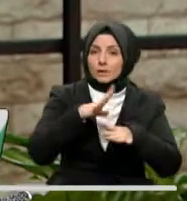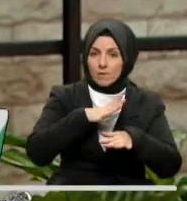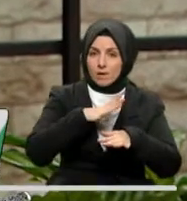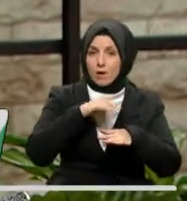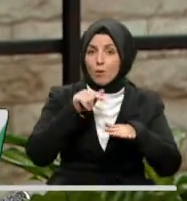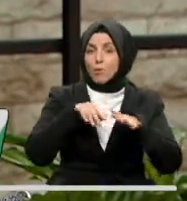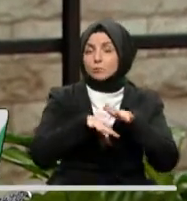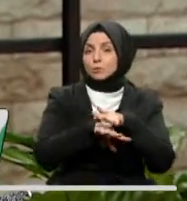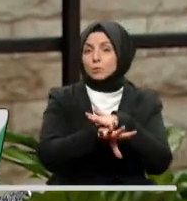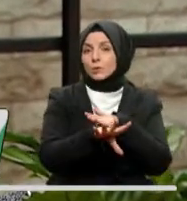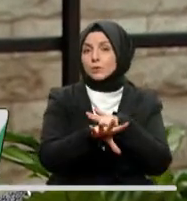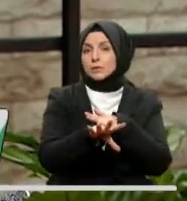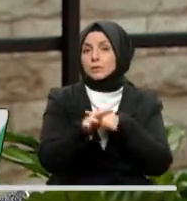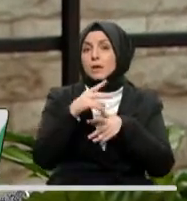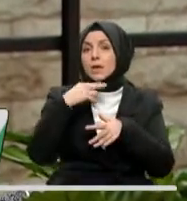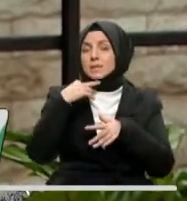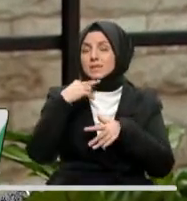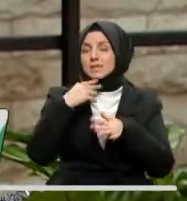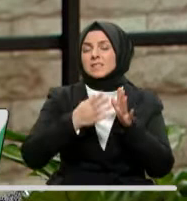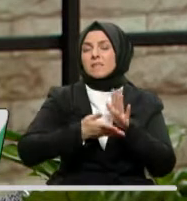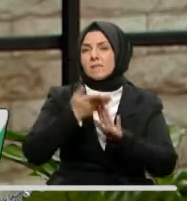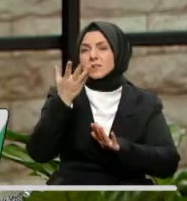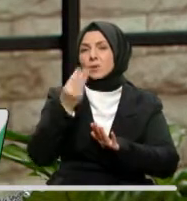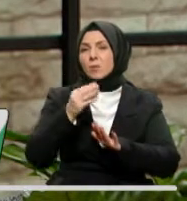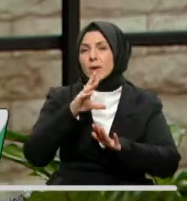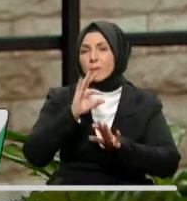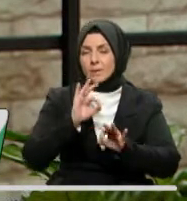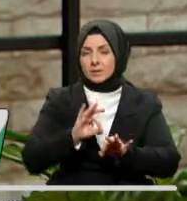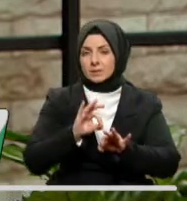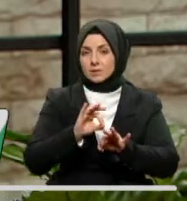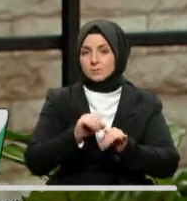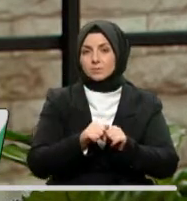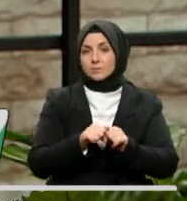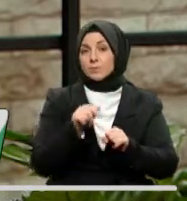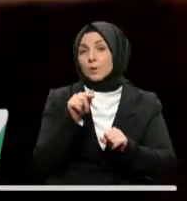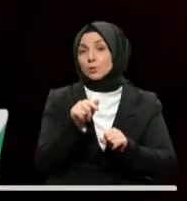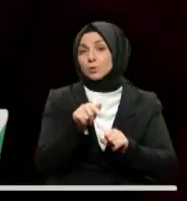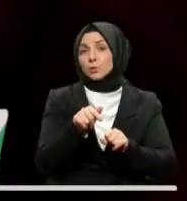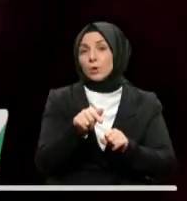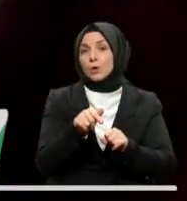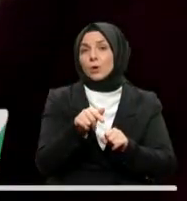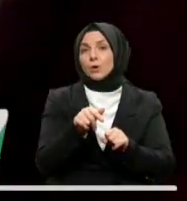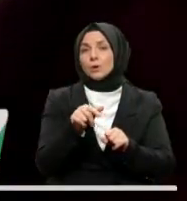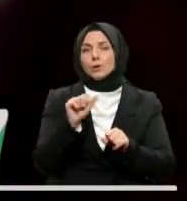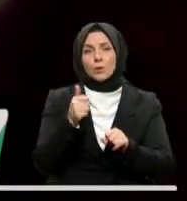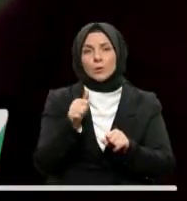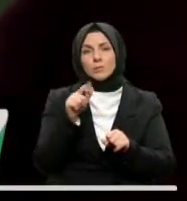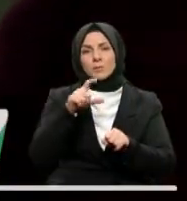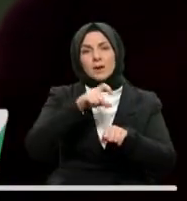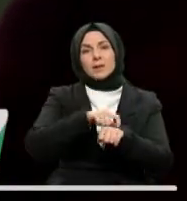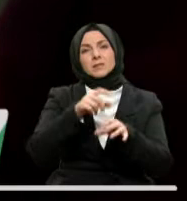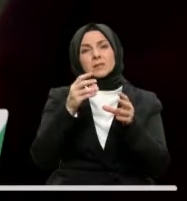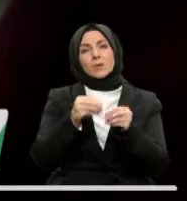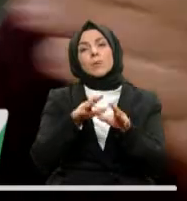kökler var ya bunların sayısı çok artar ok orkide saksı değişim zamanı nasıl anlarız şu eğer ha önemli bir hastalık zararlı yoksa o